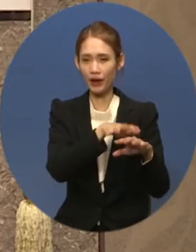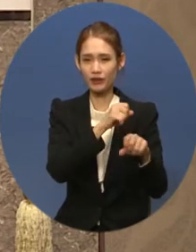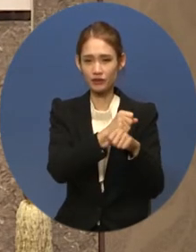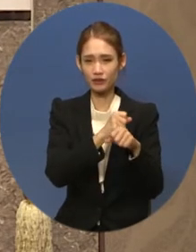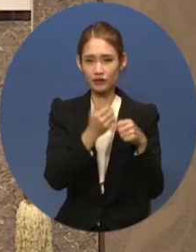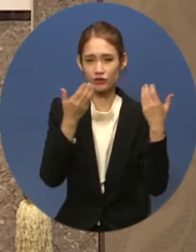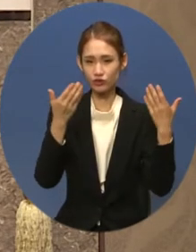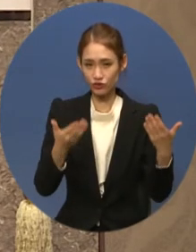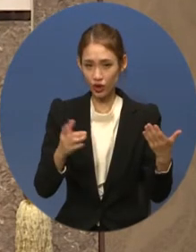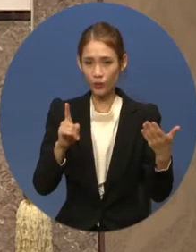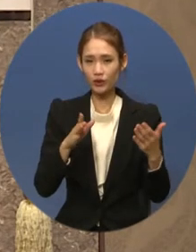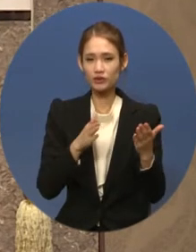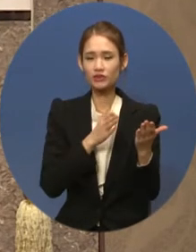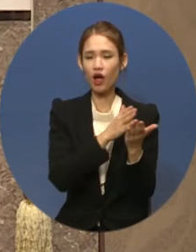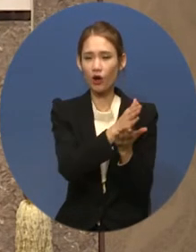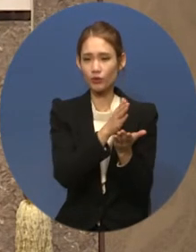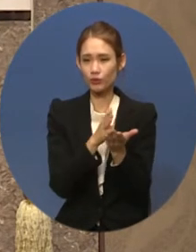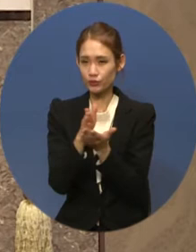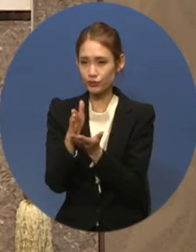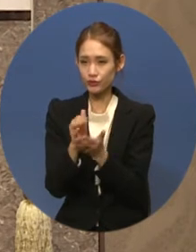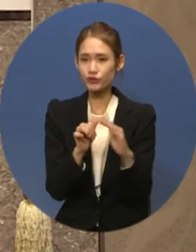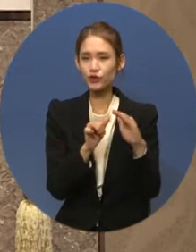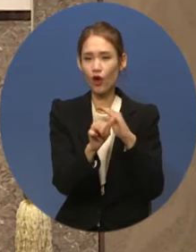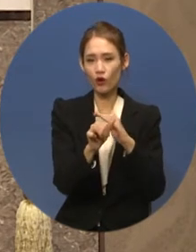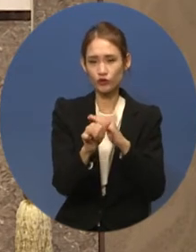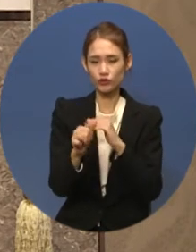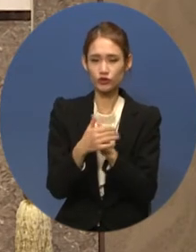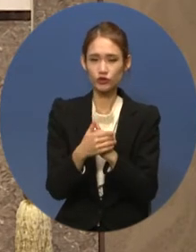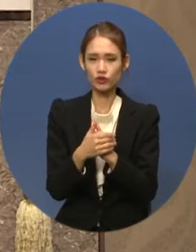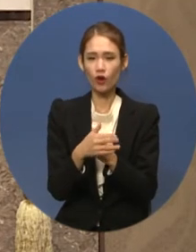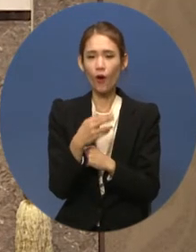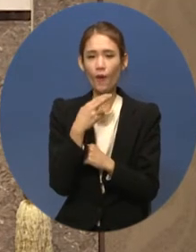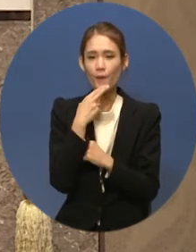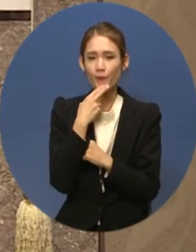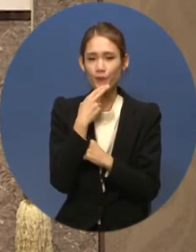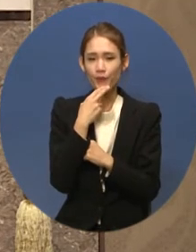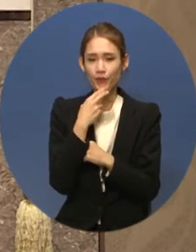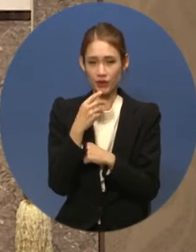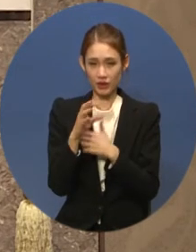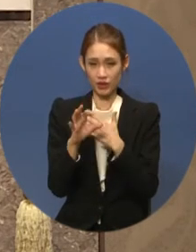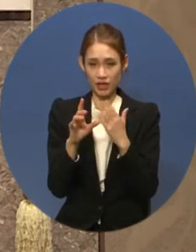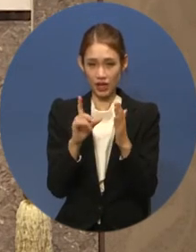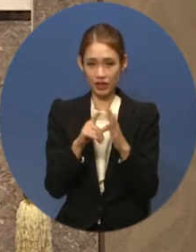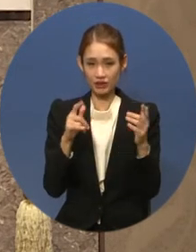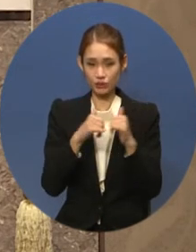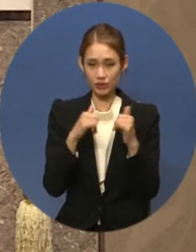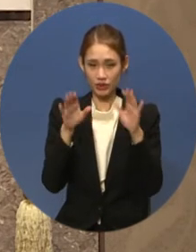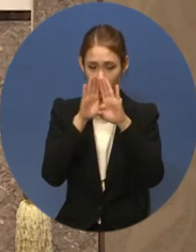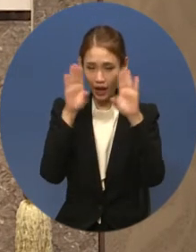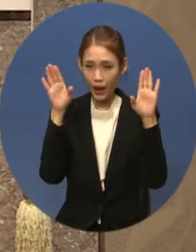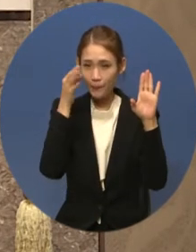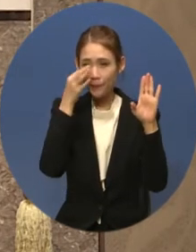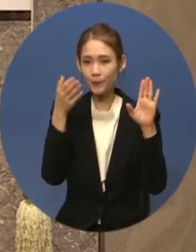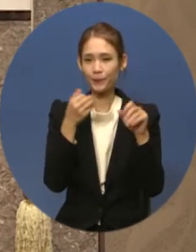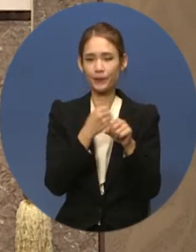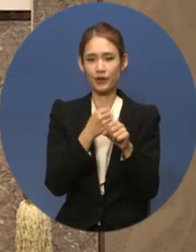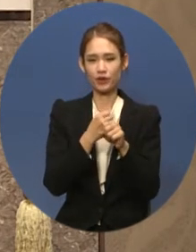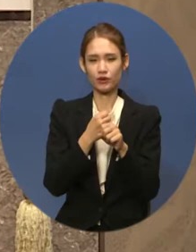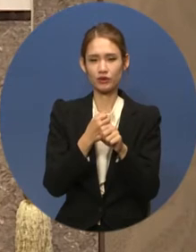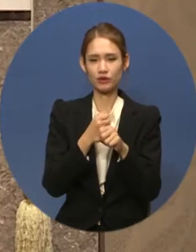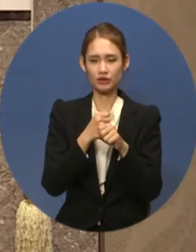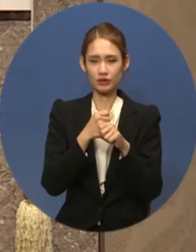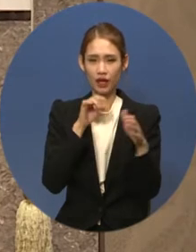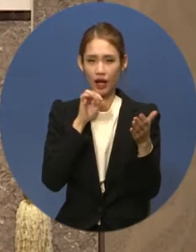제가 전문적인 선수들이 운동을 하지 않는 시간에는 지역 주민들에게도 개발해서 지역주민들이 와서 그 스포츠 다운 들을